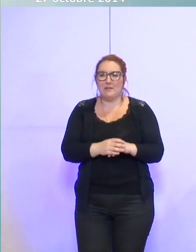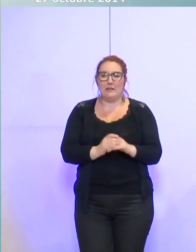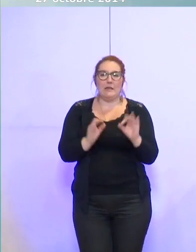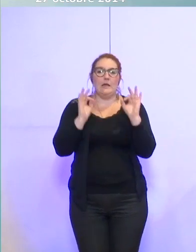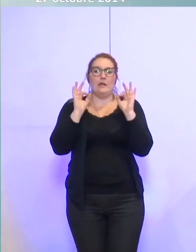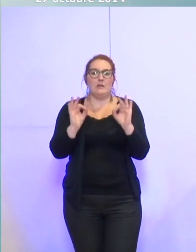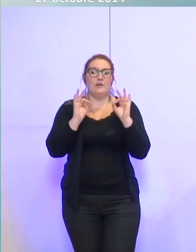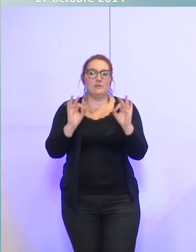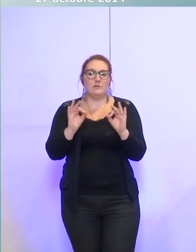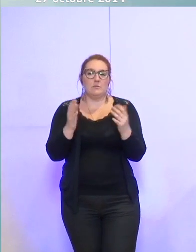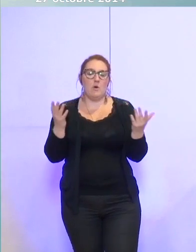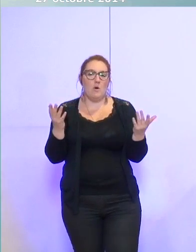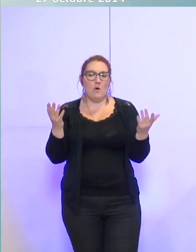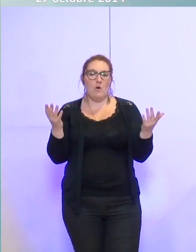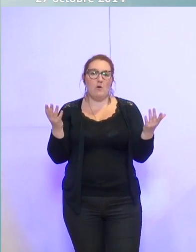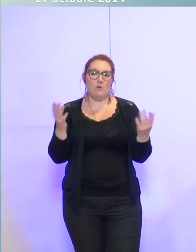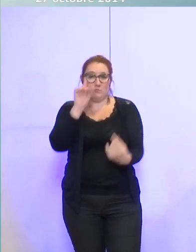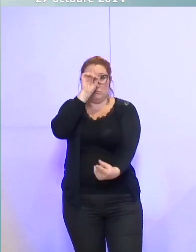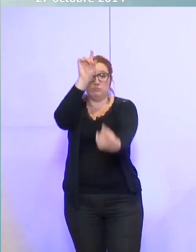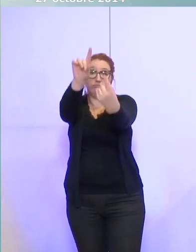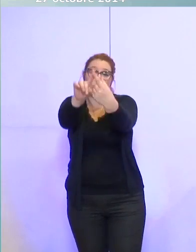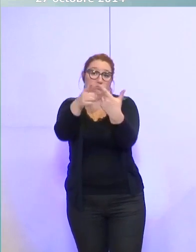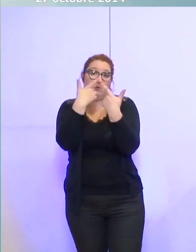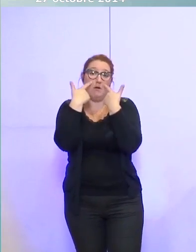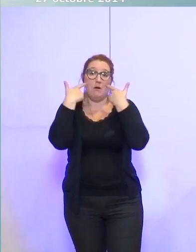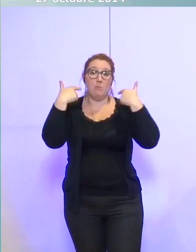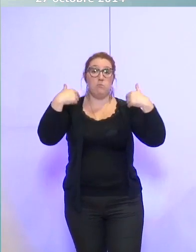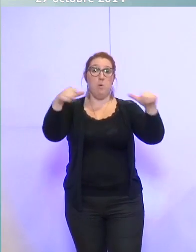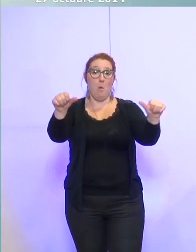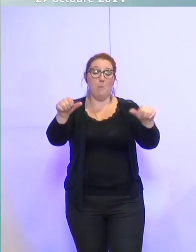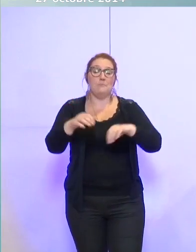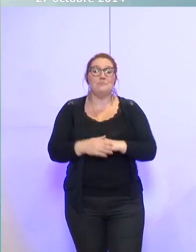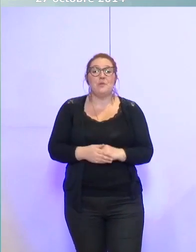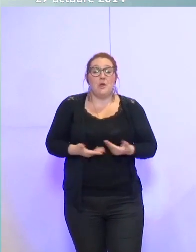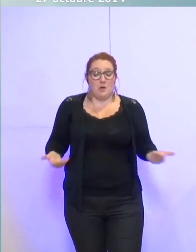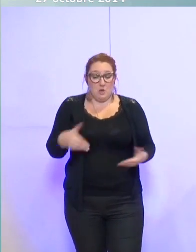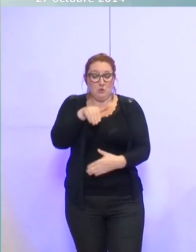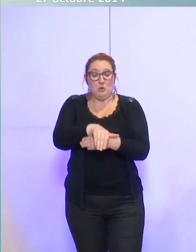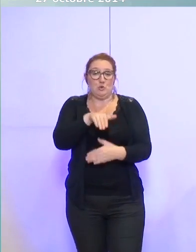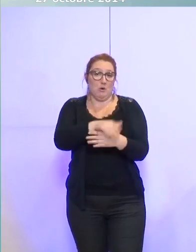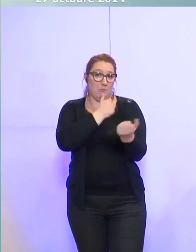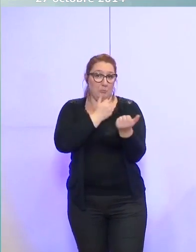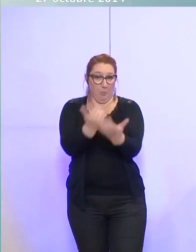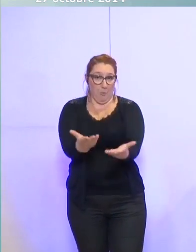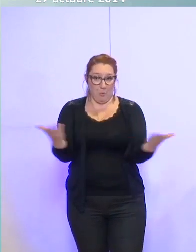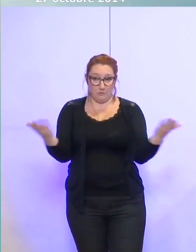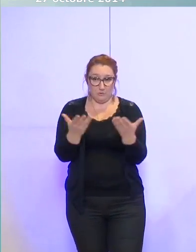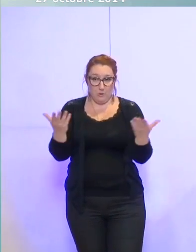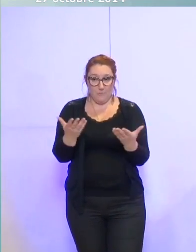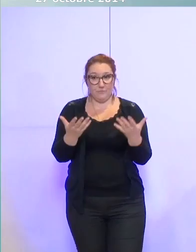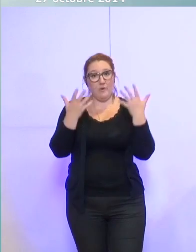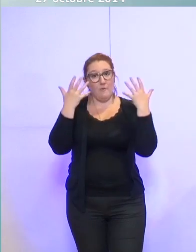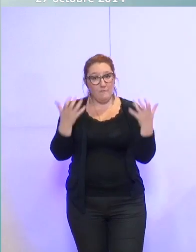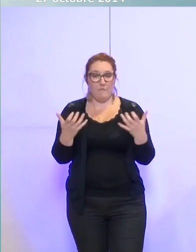voit bien les enjeux qui se posent. Et donc ce que nous proposons ce soir, c'est de lancer